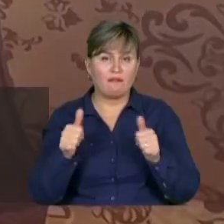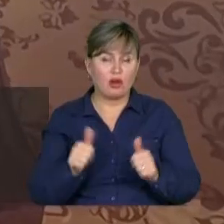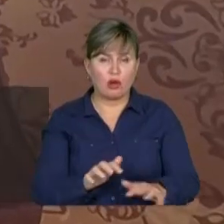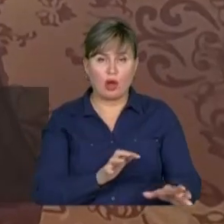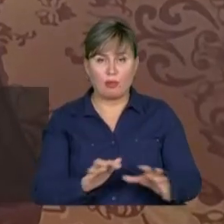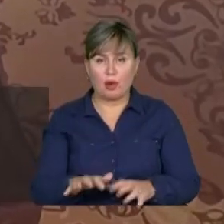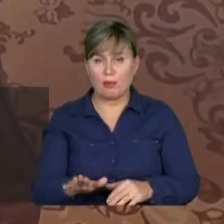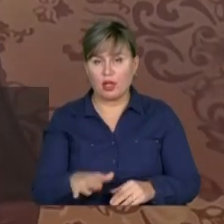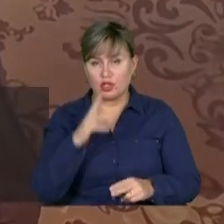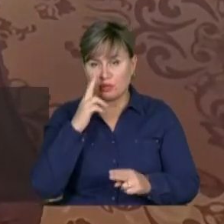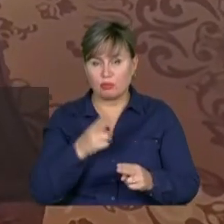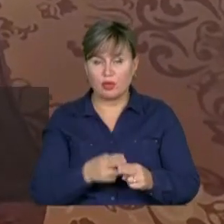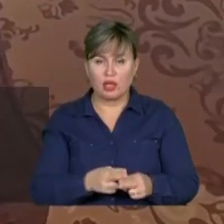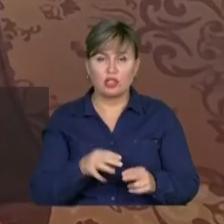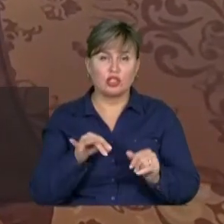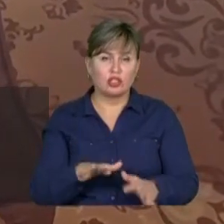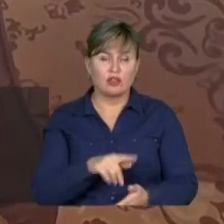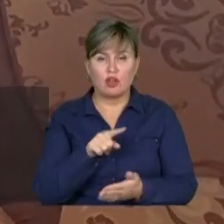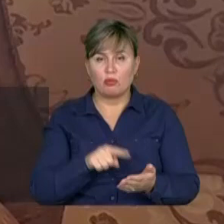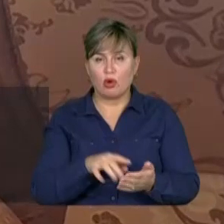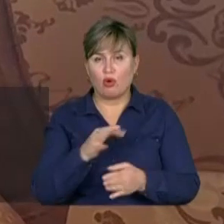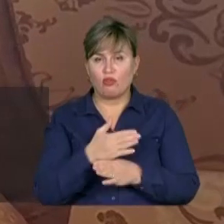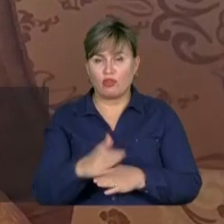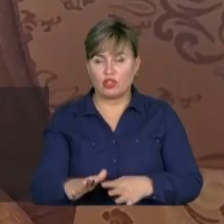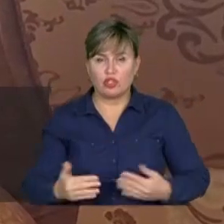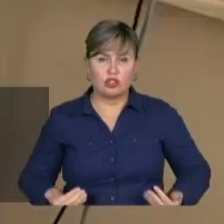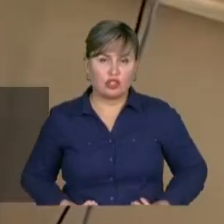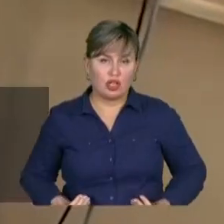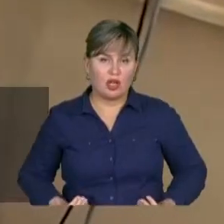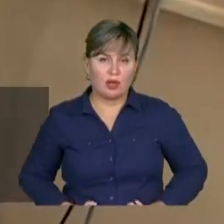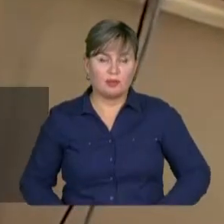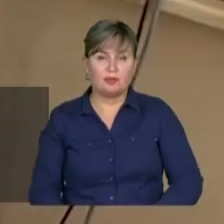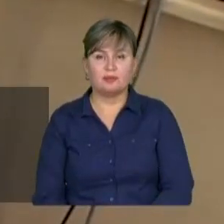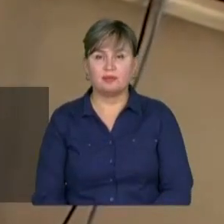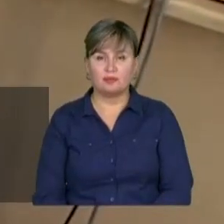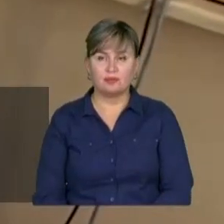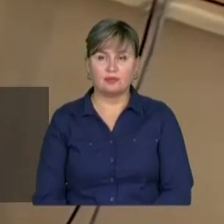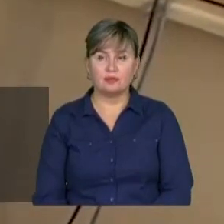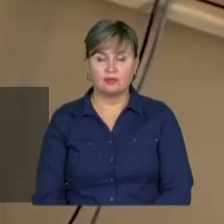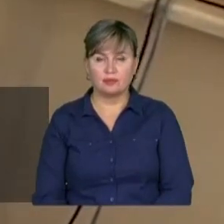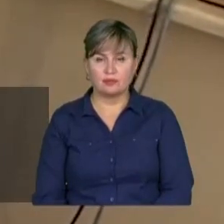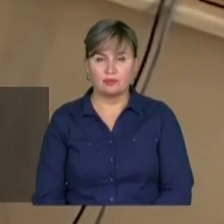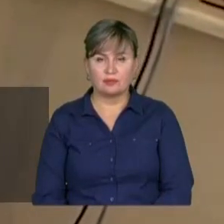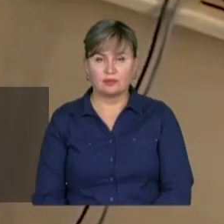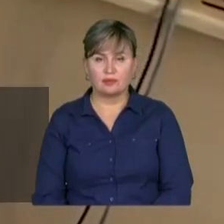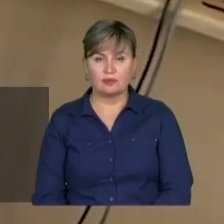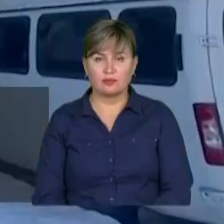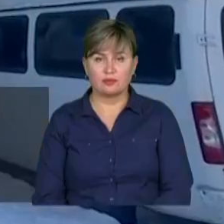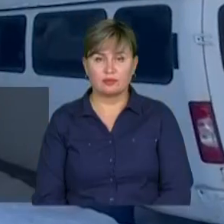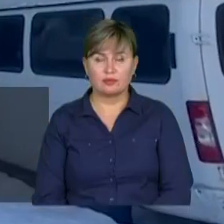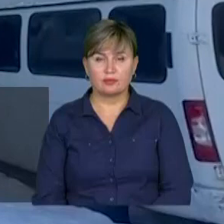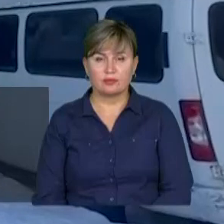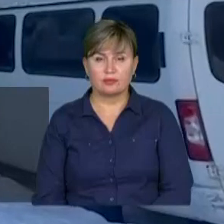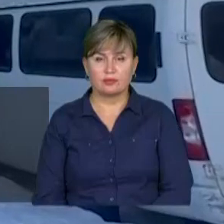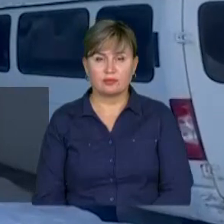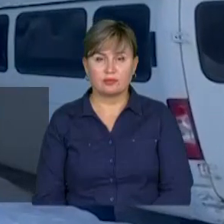над младшими братьями. Решится и вопрос о выделении им жилья. Айола Малтынбекова, Наргиз Жанабекова, телеканал